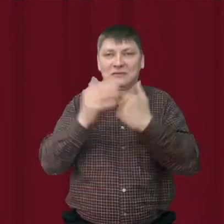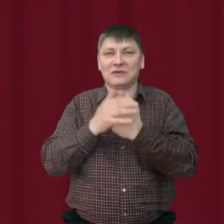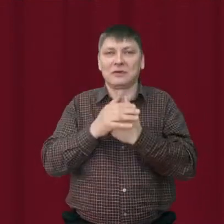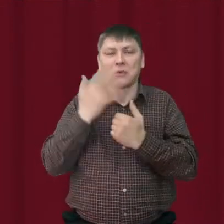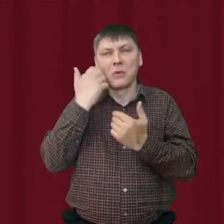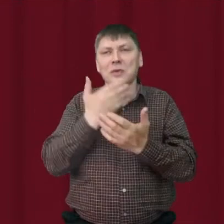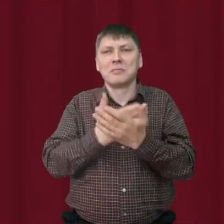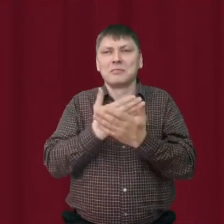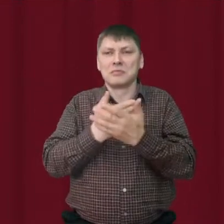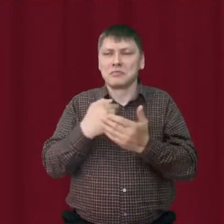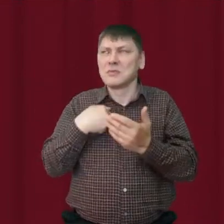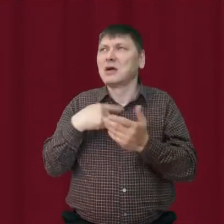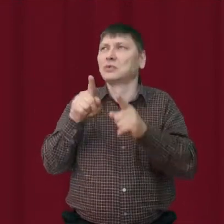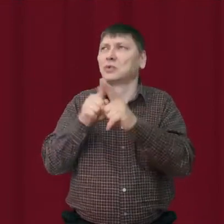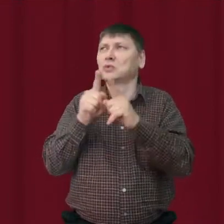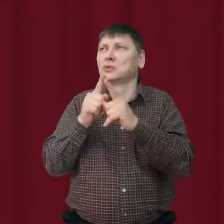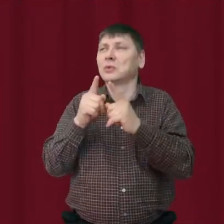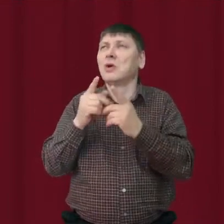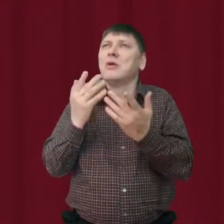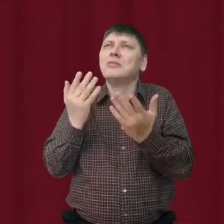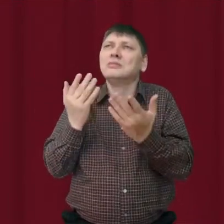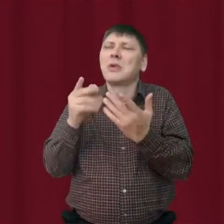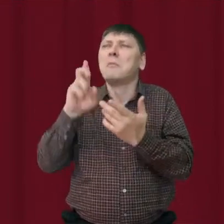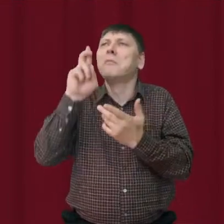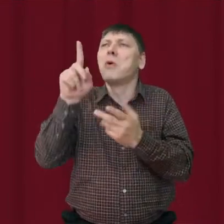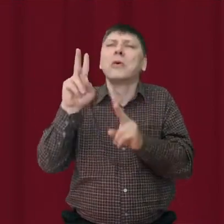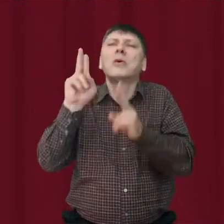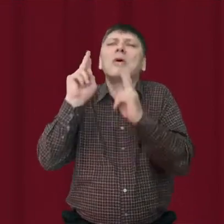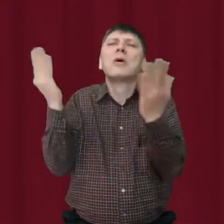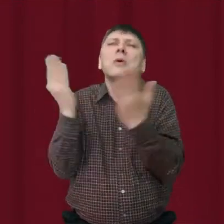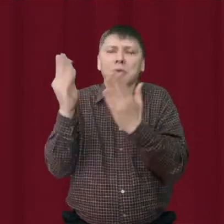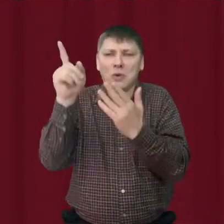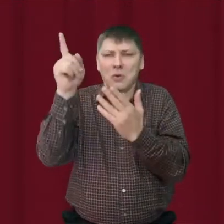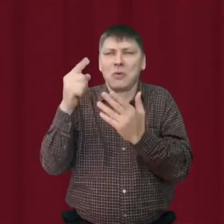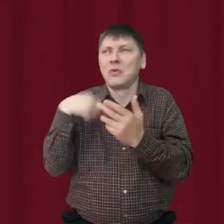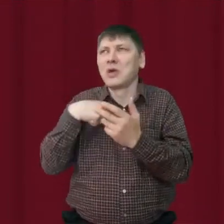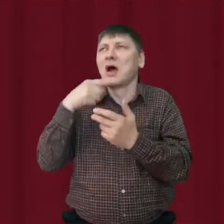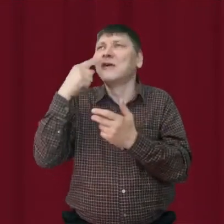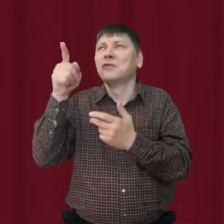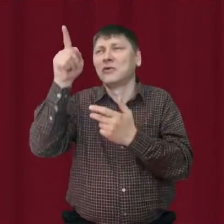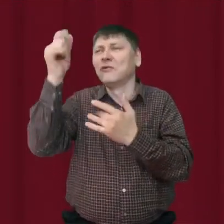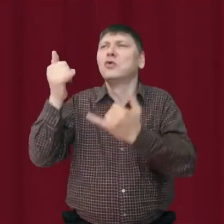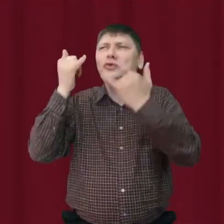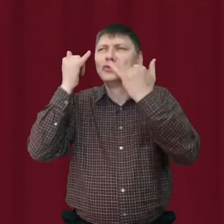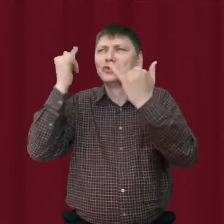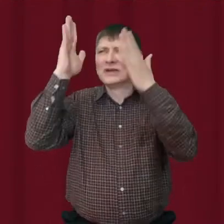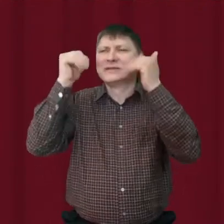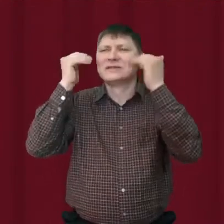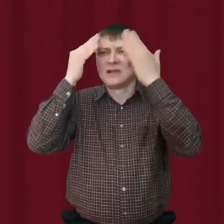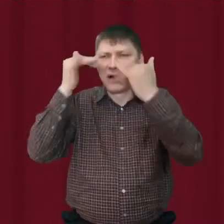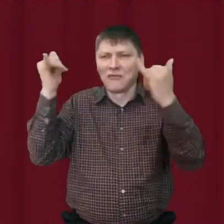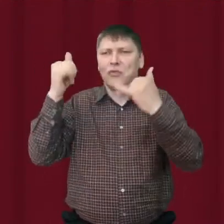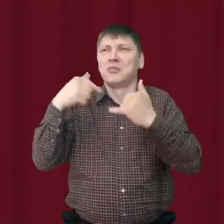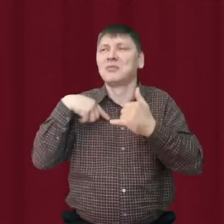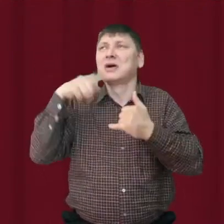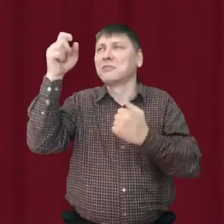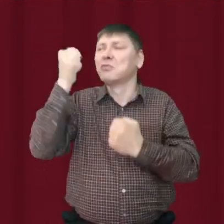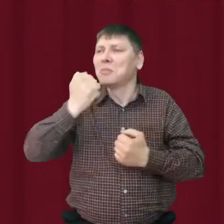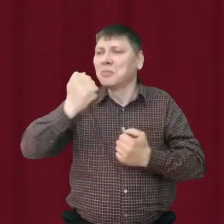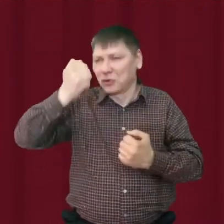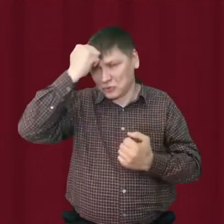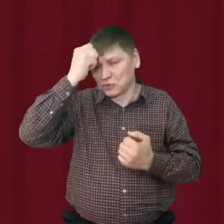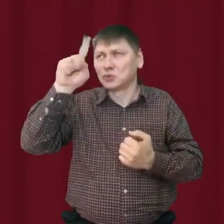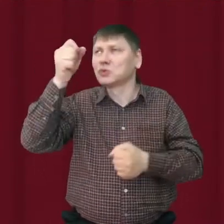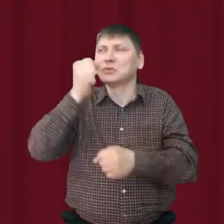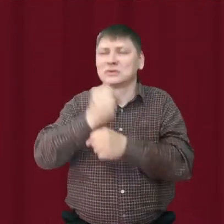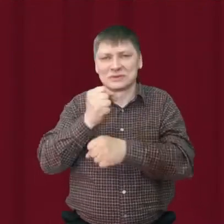обращаясь к Богу, выражаем то, кем Он для нас является, описывая Его достоинство, Его честь, Его славу, выражаем благодарность за то, что